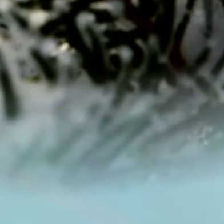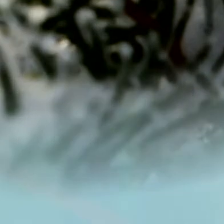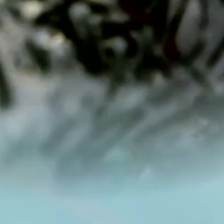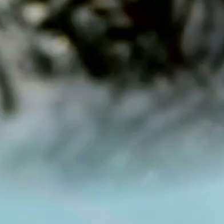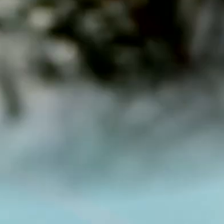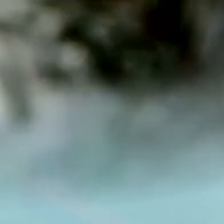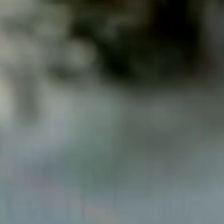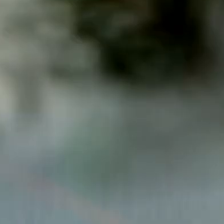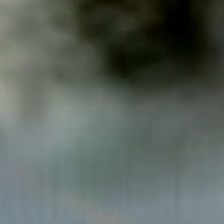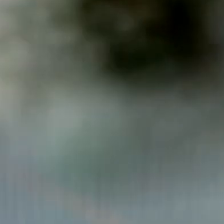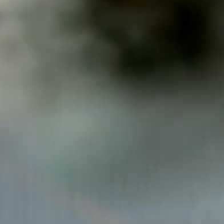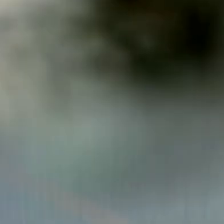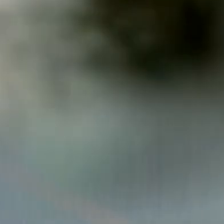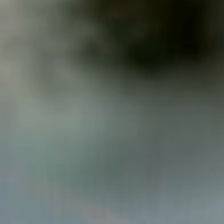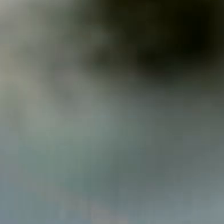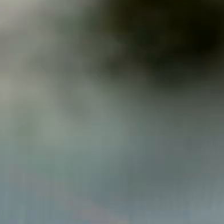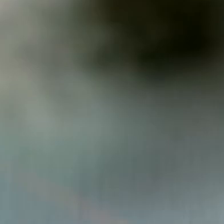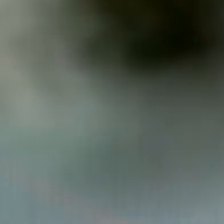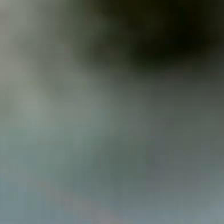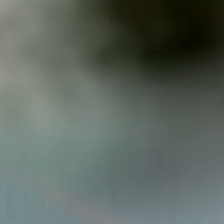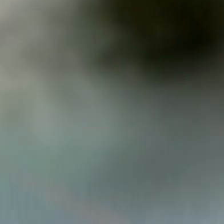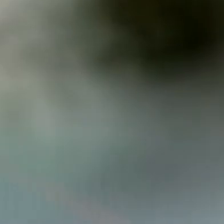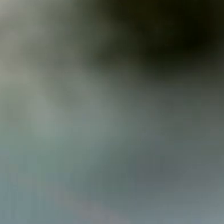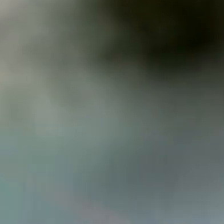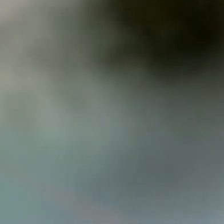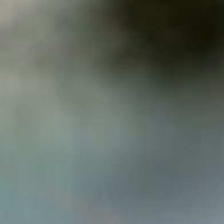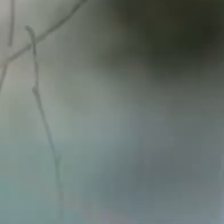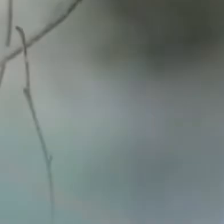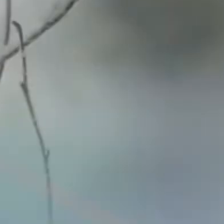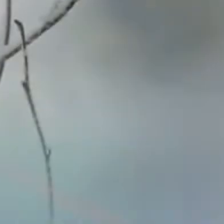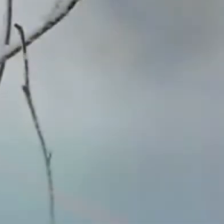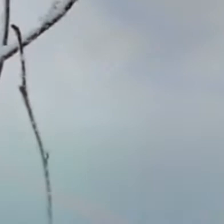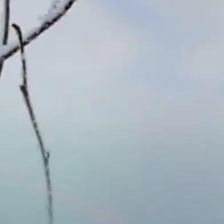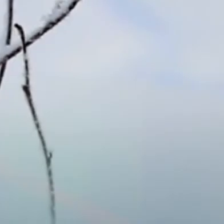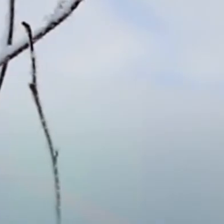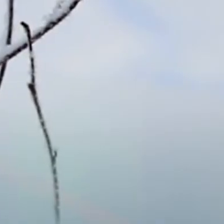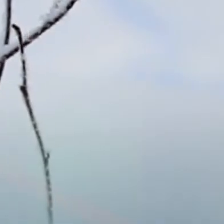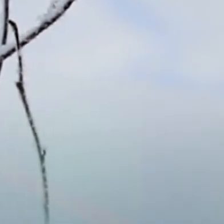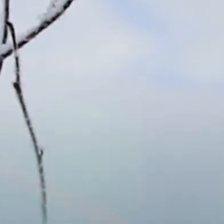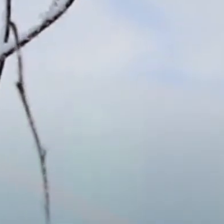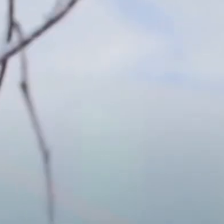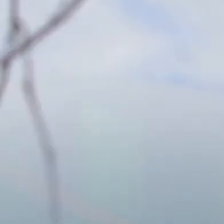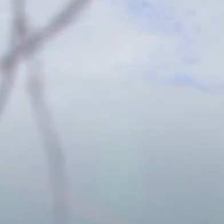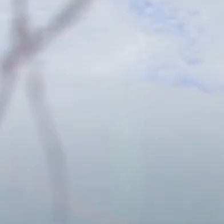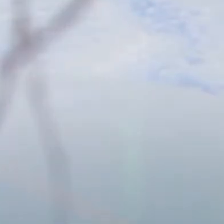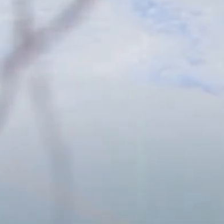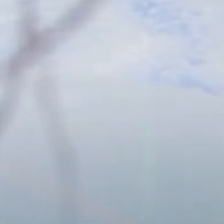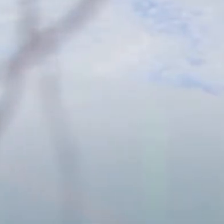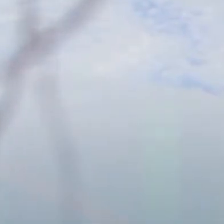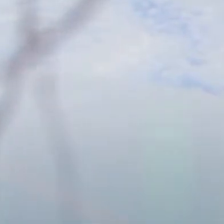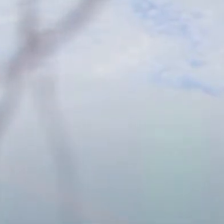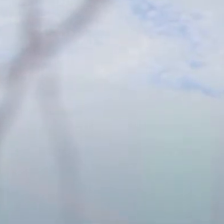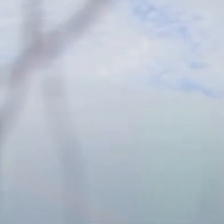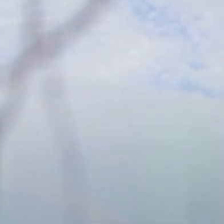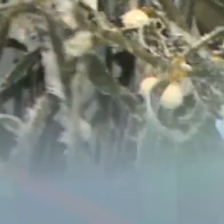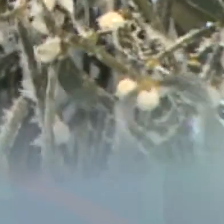плодны. Калі студзень імглісты, мокры год. Калі халодны, позняя вясна і халоднае лета. Калі ў студзені дажджы,